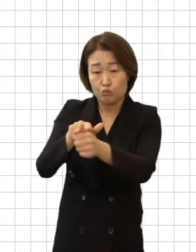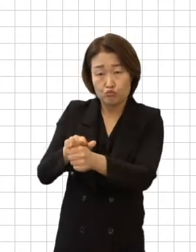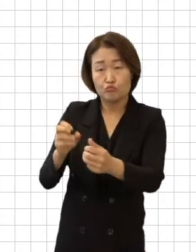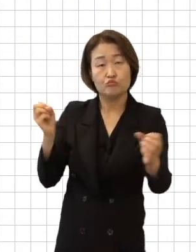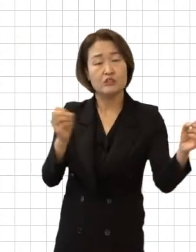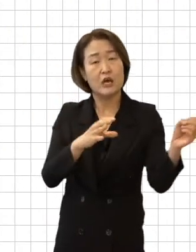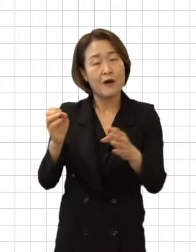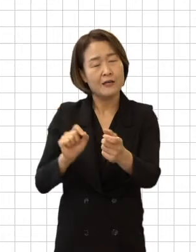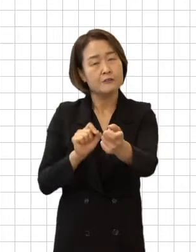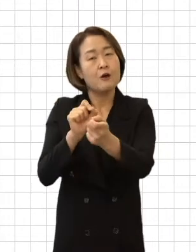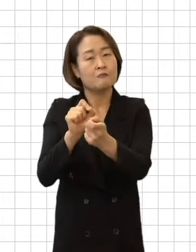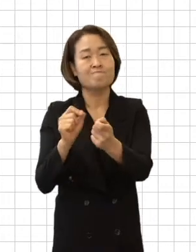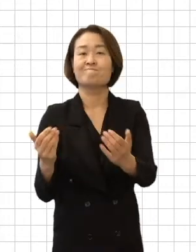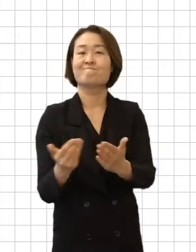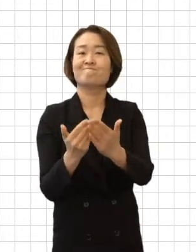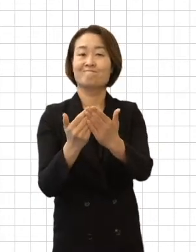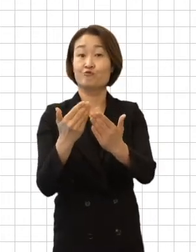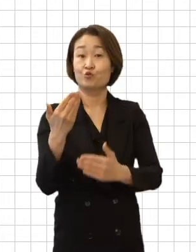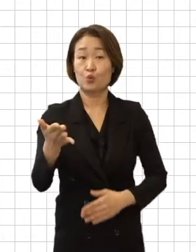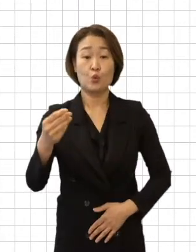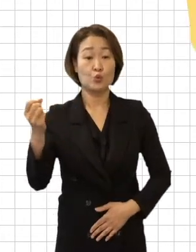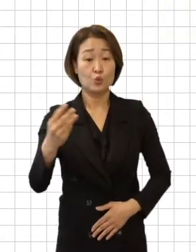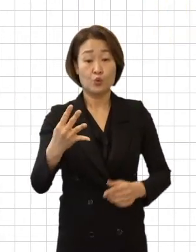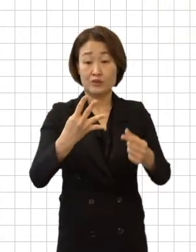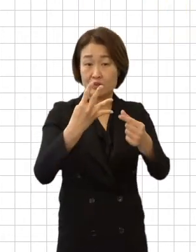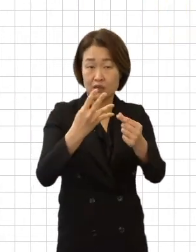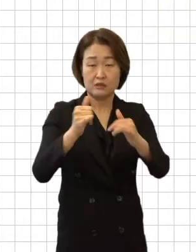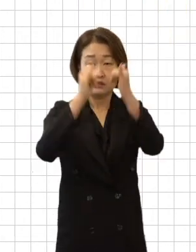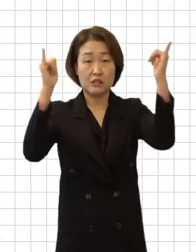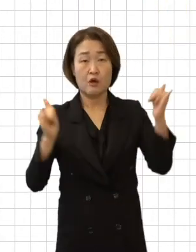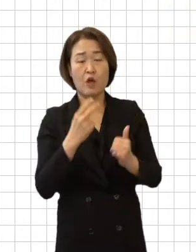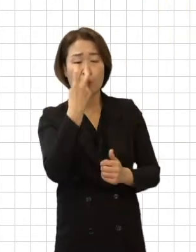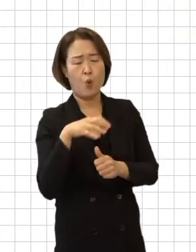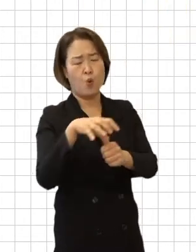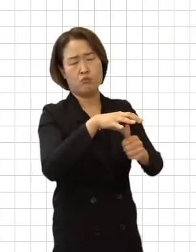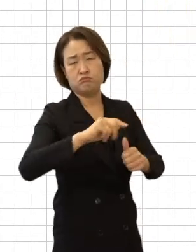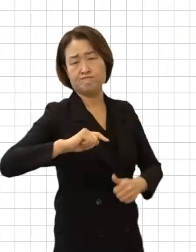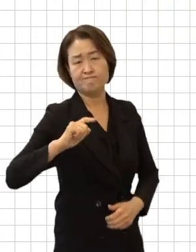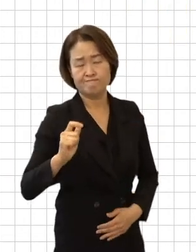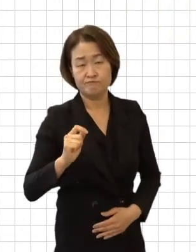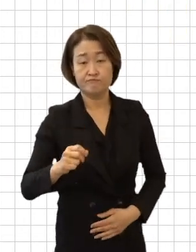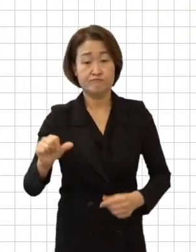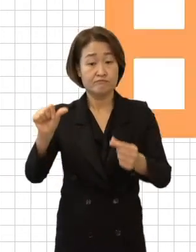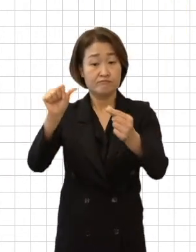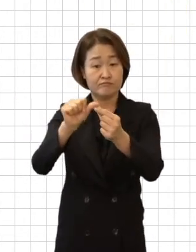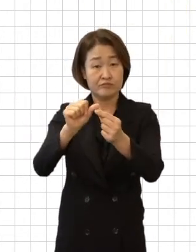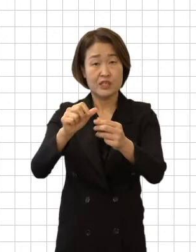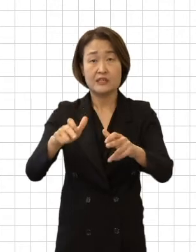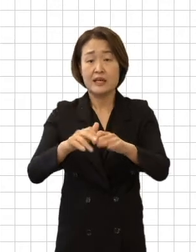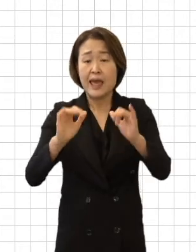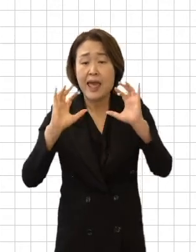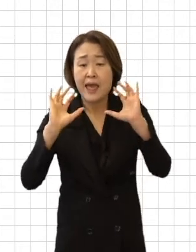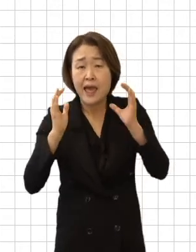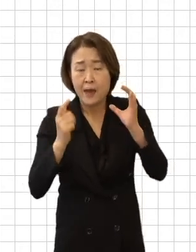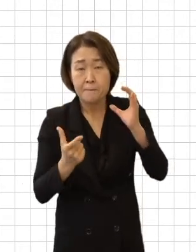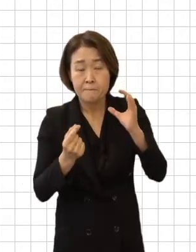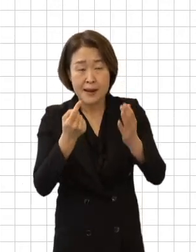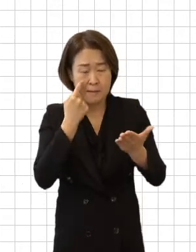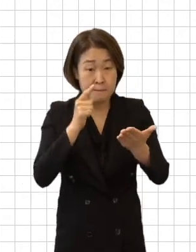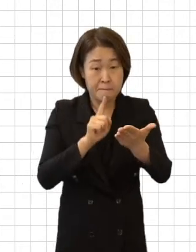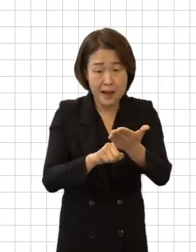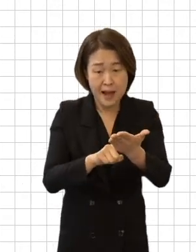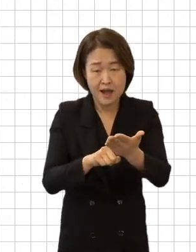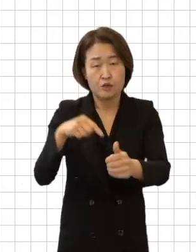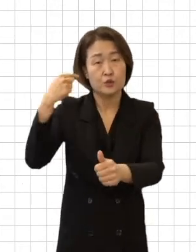및 의사소통에 대한 접근성 향상. 넷, 사회적 보호 강화. 다섯,